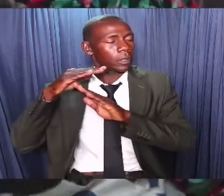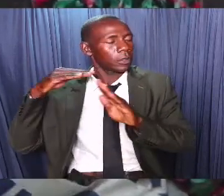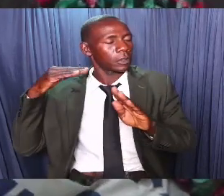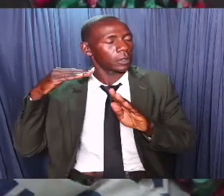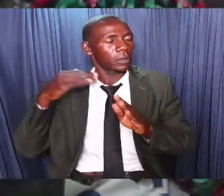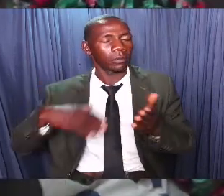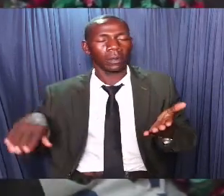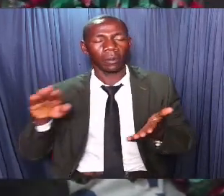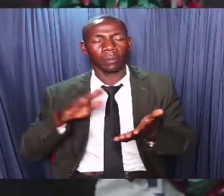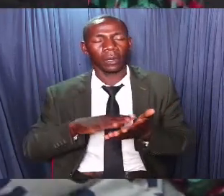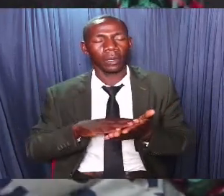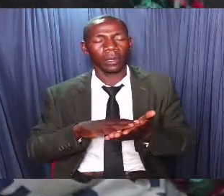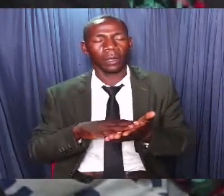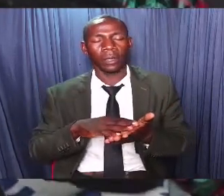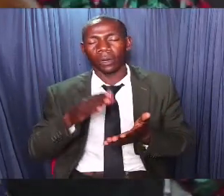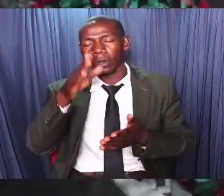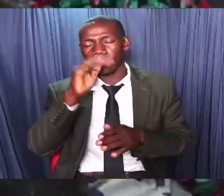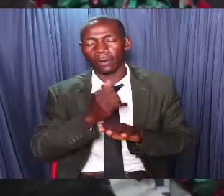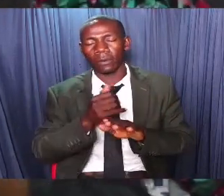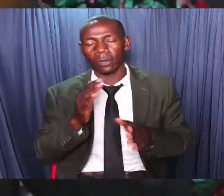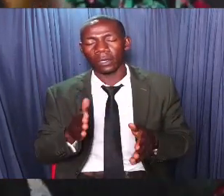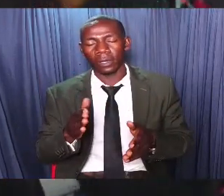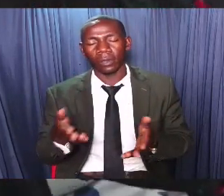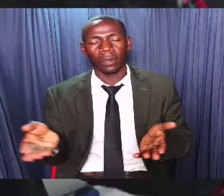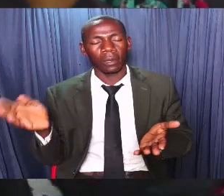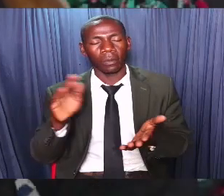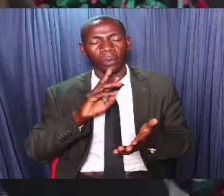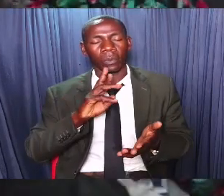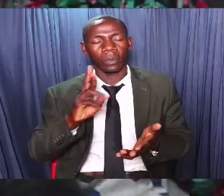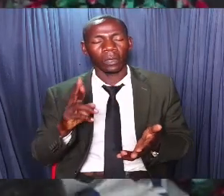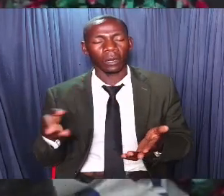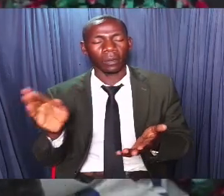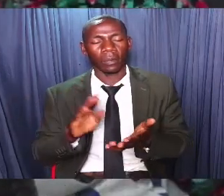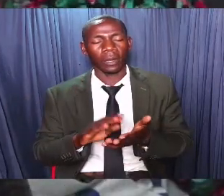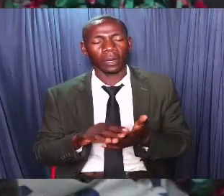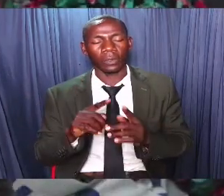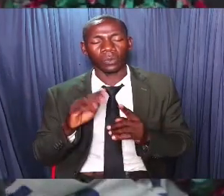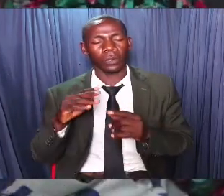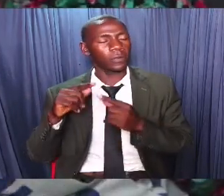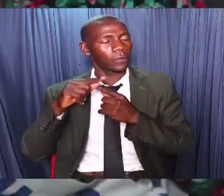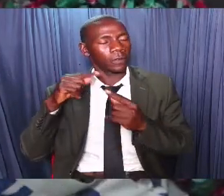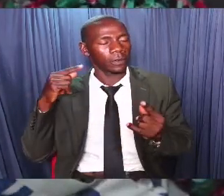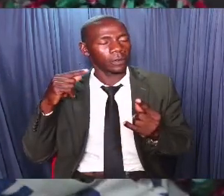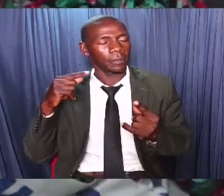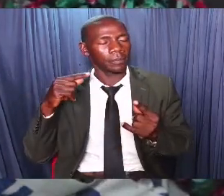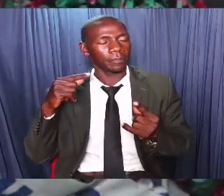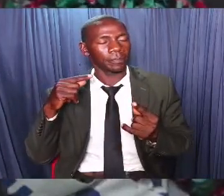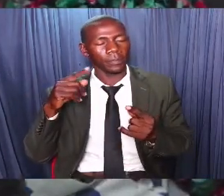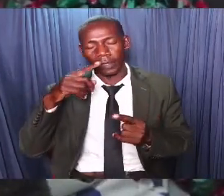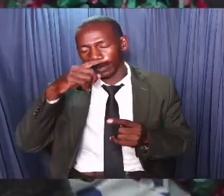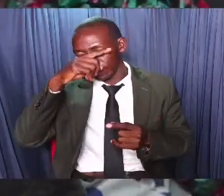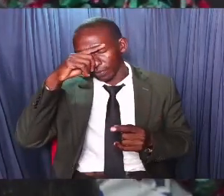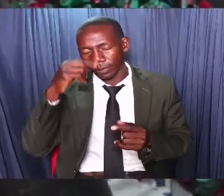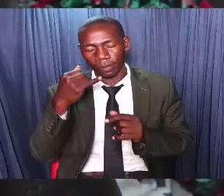Maana tumerudi, tumerudi Mungu mwanzilishi, tumerudi Bwana, tumerudi tuchinjie sasa Mungu mwanzilishi, kwa maombi